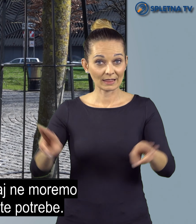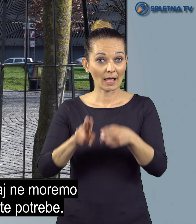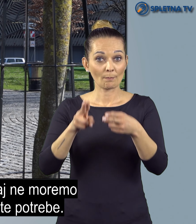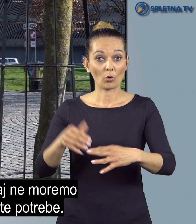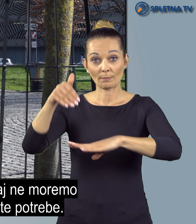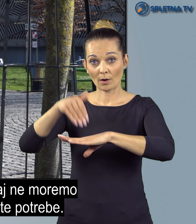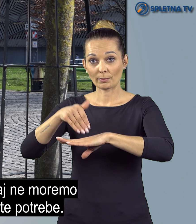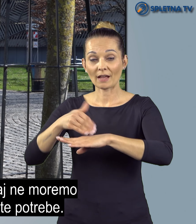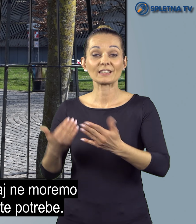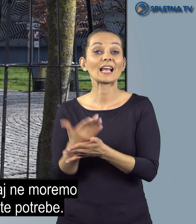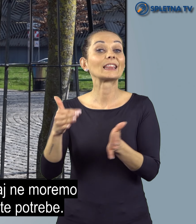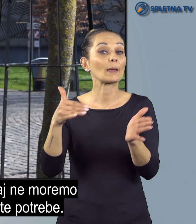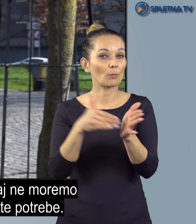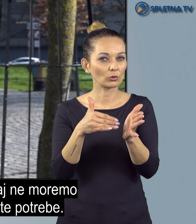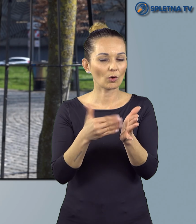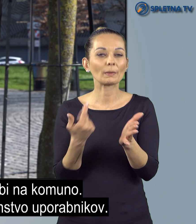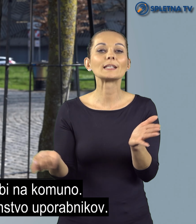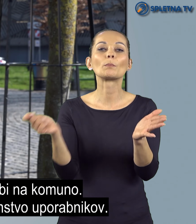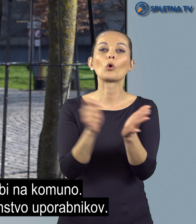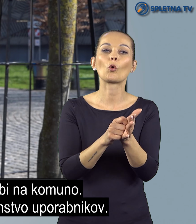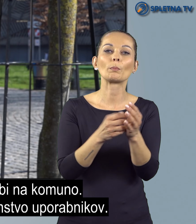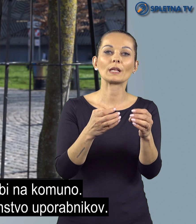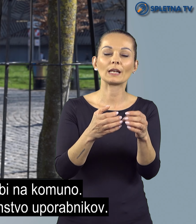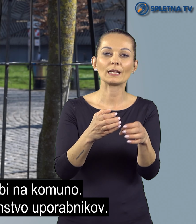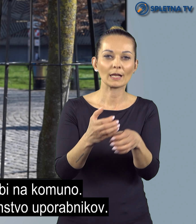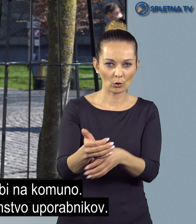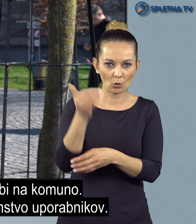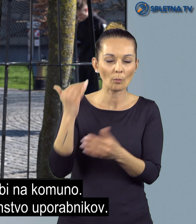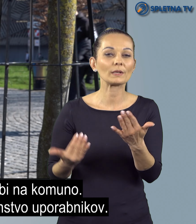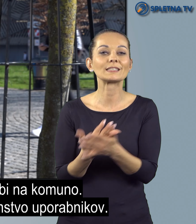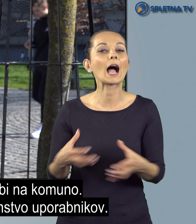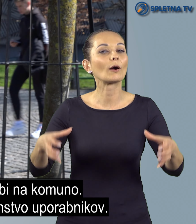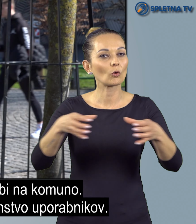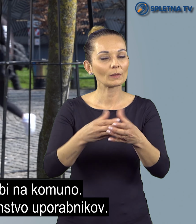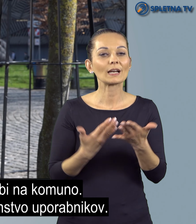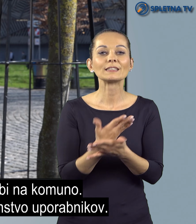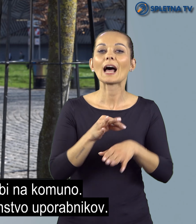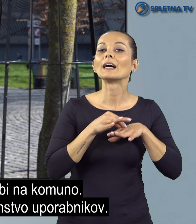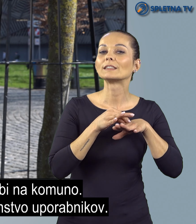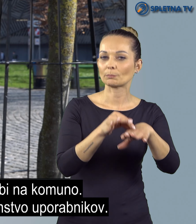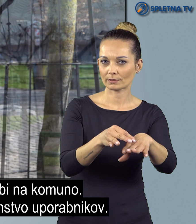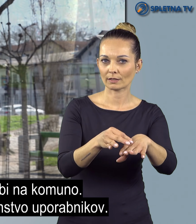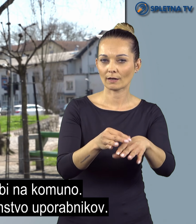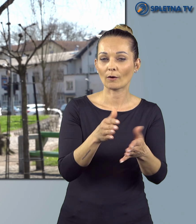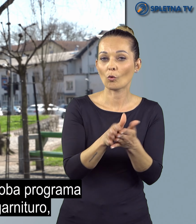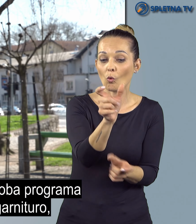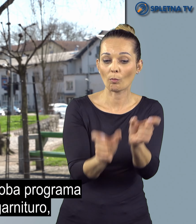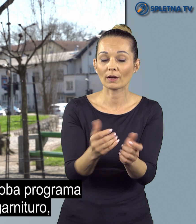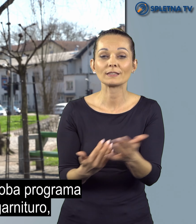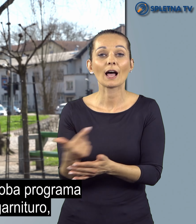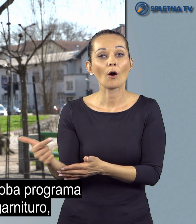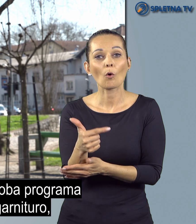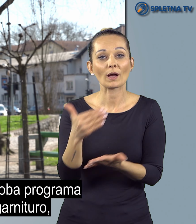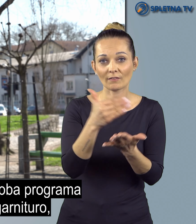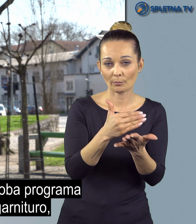ne moremo javljati za te potrebe. Kupili smo kombi za komuno, pomeni za spremstvo uporabnikov, potem smo za oba